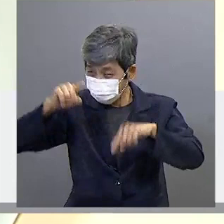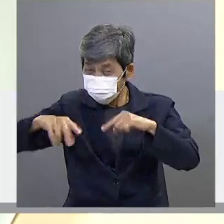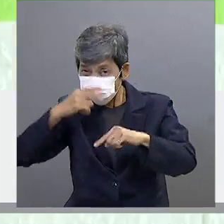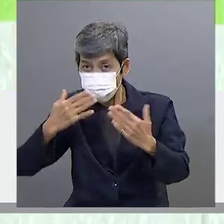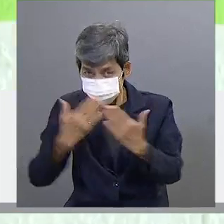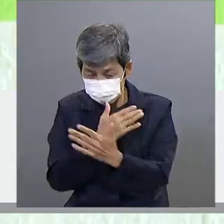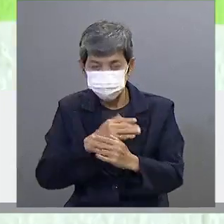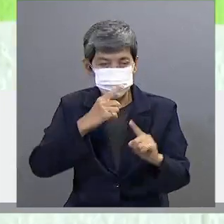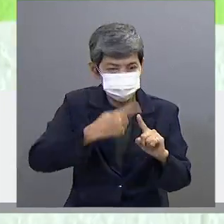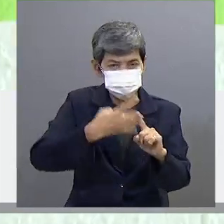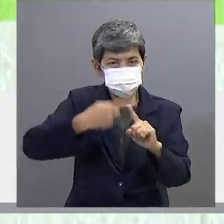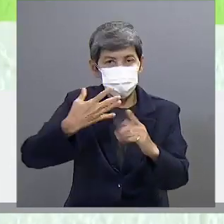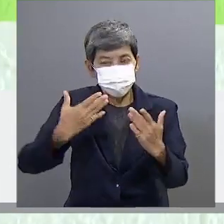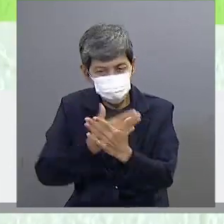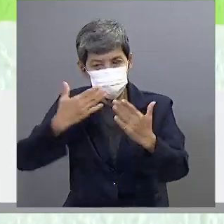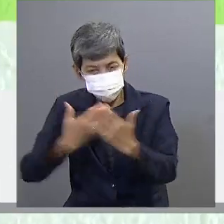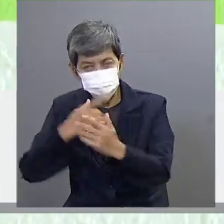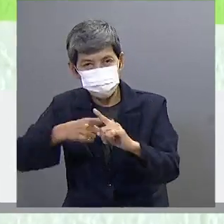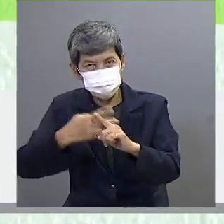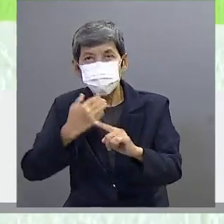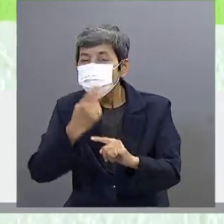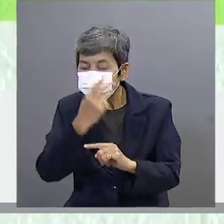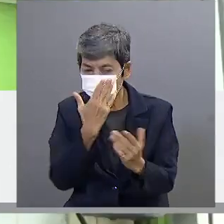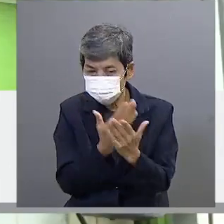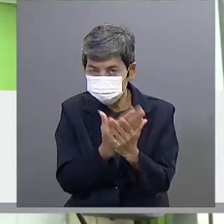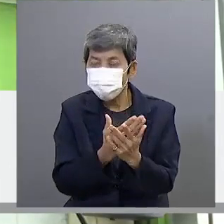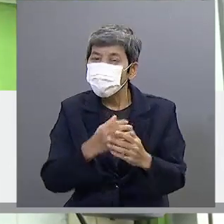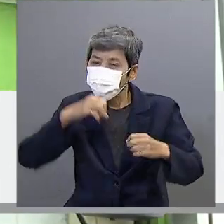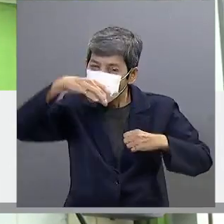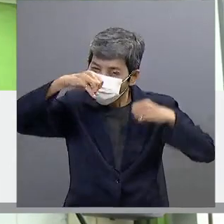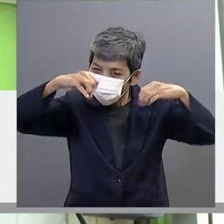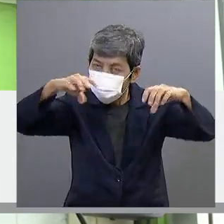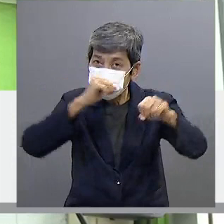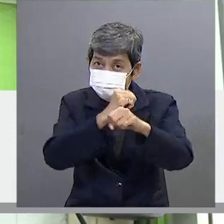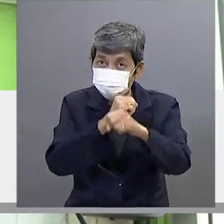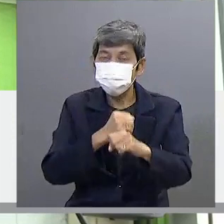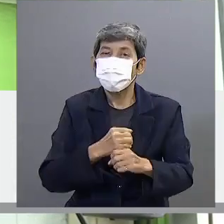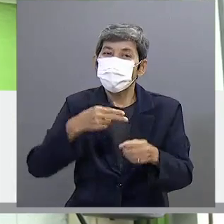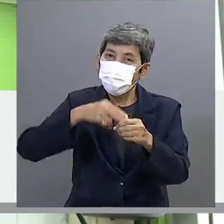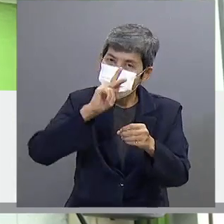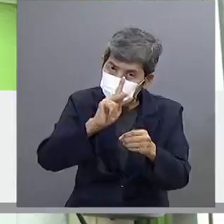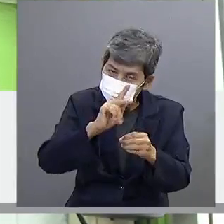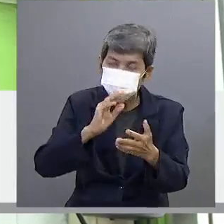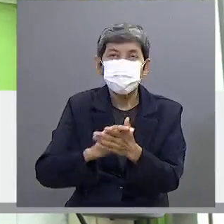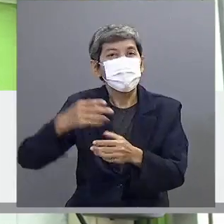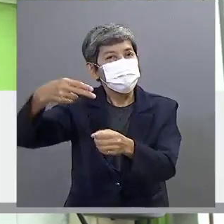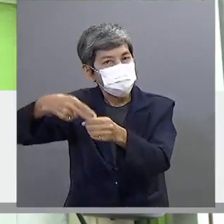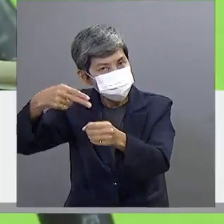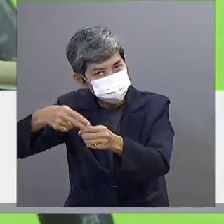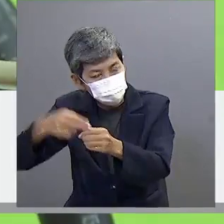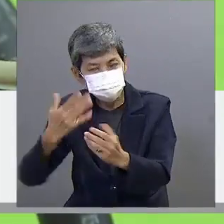4เดือนนะคะโดยพิจารณาประกอบกับต้นทุนการผลิตไฟฟ้าทั้งค่าก๊าซธรรมชาติค่าน้ำมันค่าเงินบาท